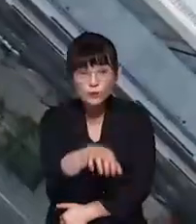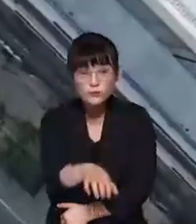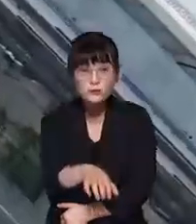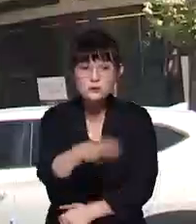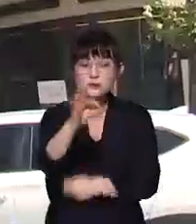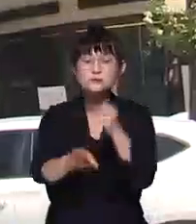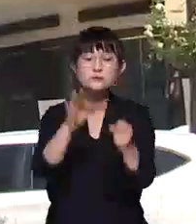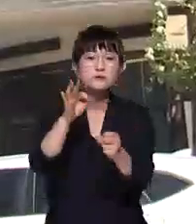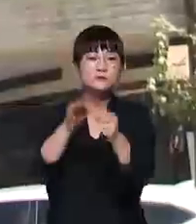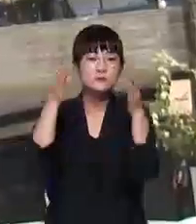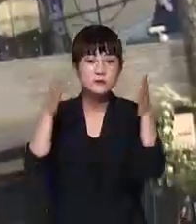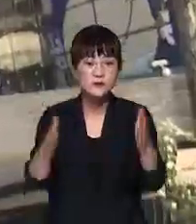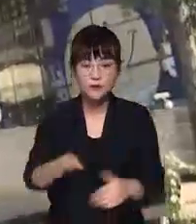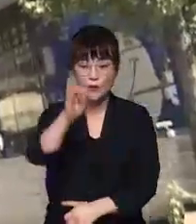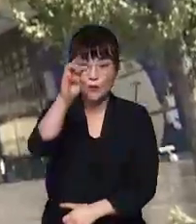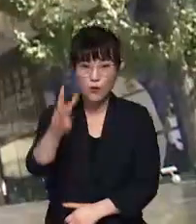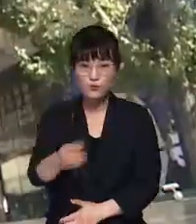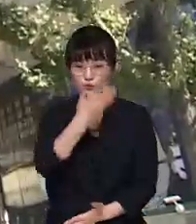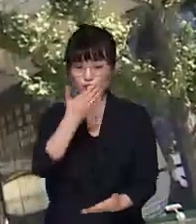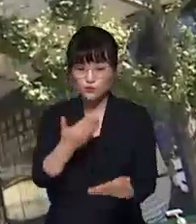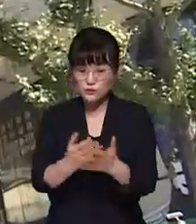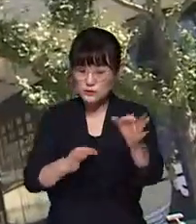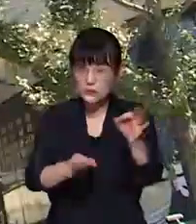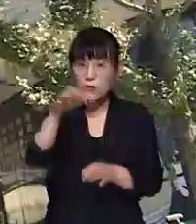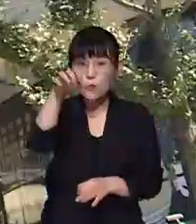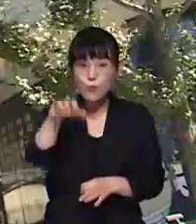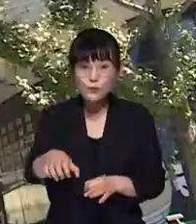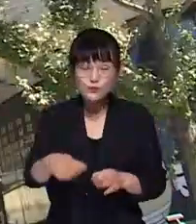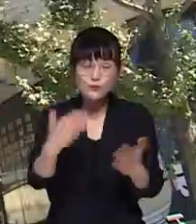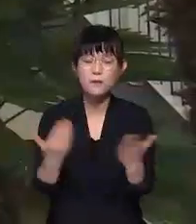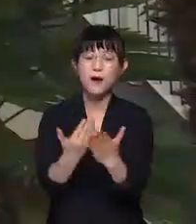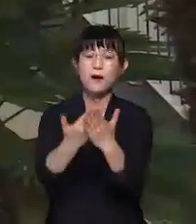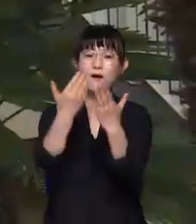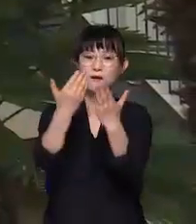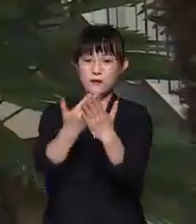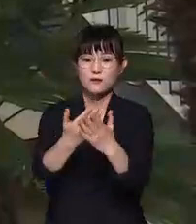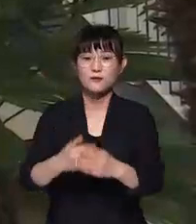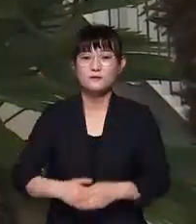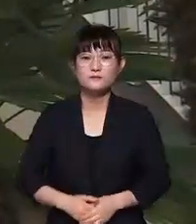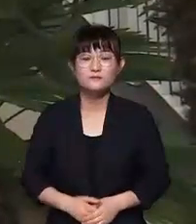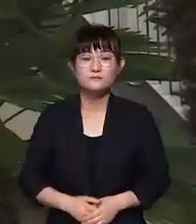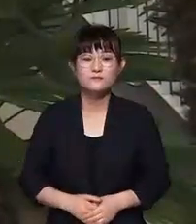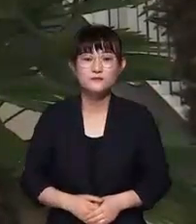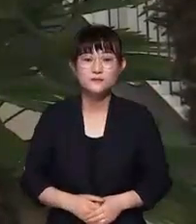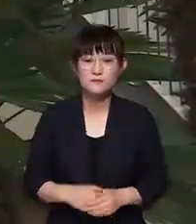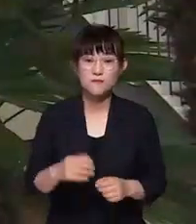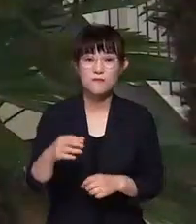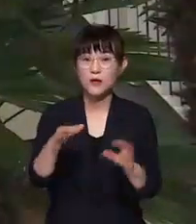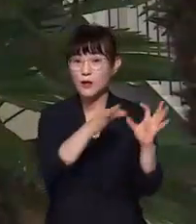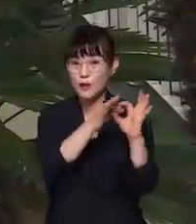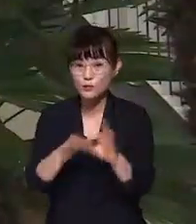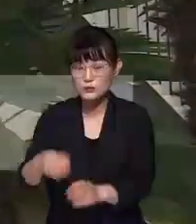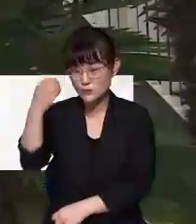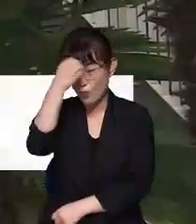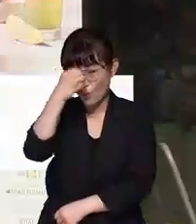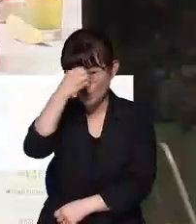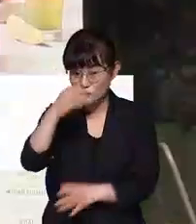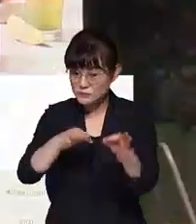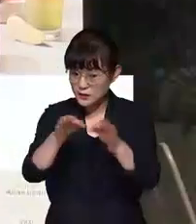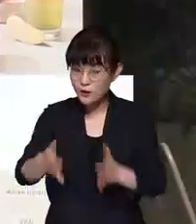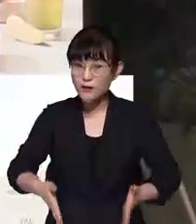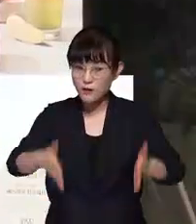불과 10년 새 광주의 주요 상권 가운데 하나로 부상했습니다. 특히 계속해서 고급 상가들이